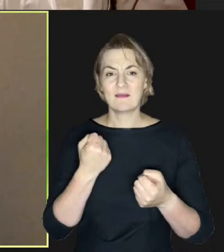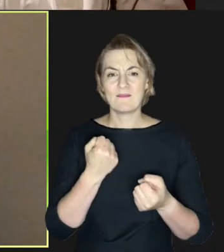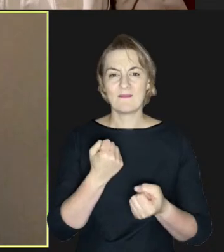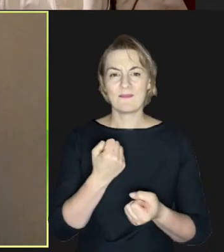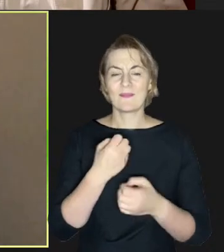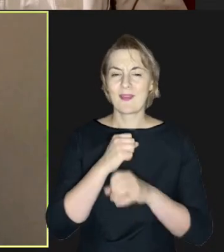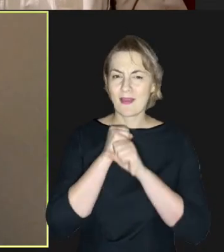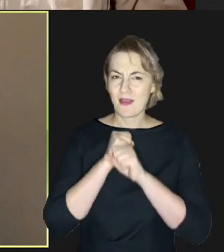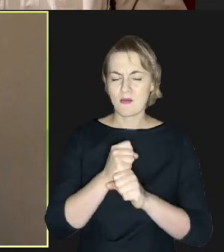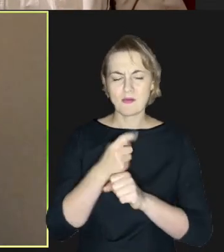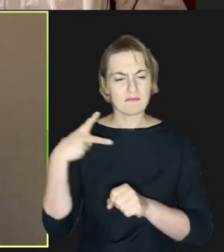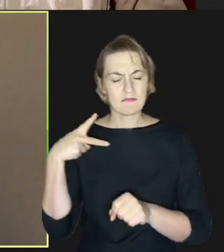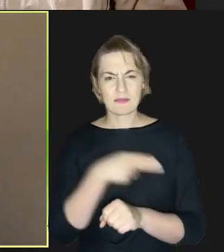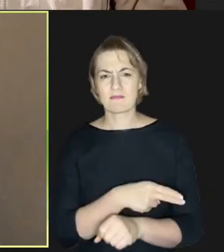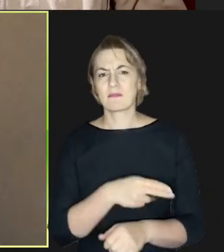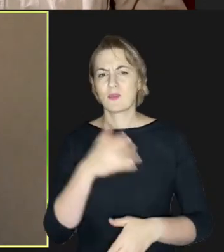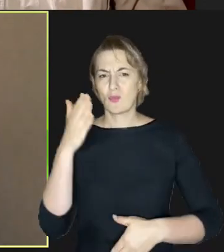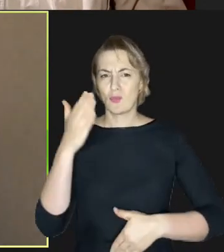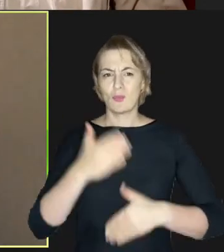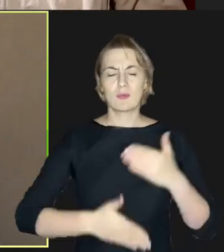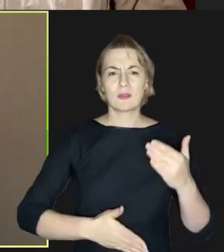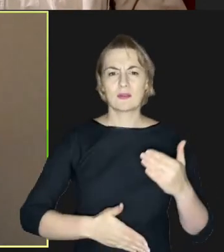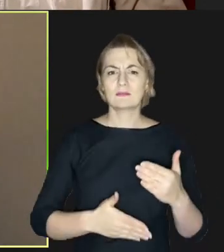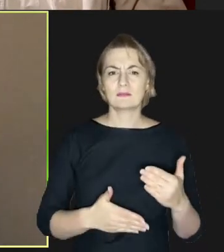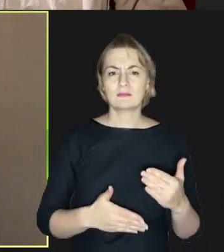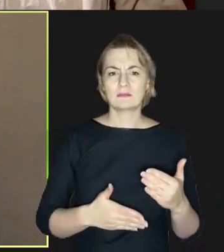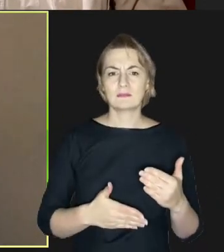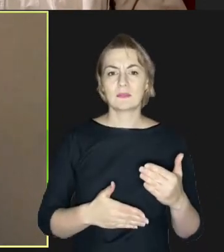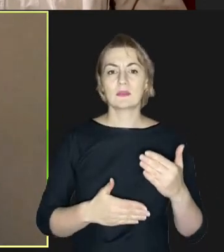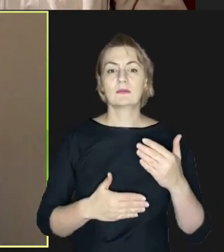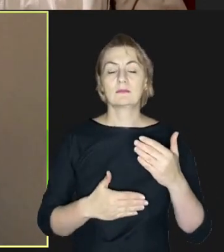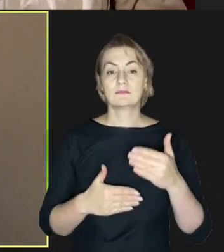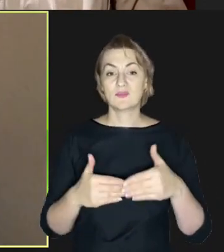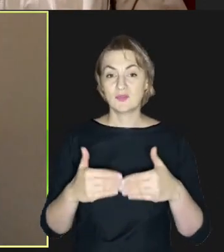nałogu, no to każdy dzień